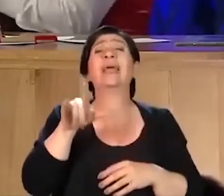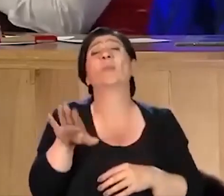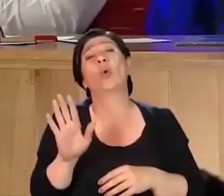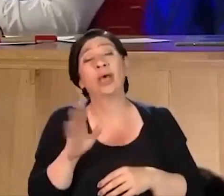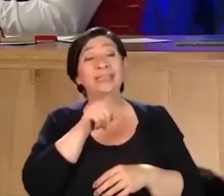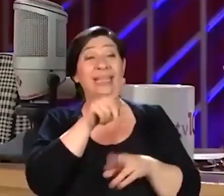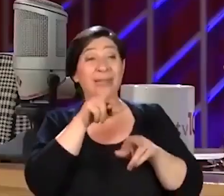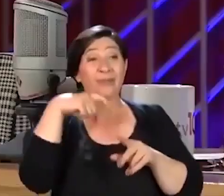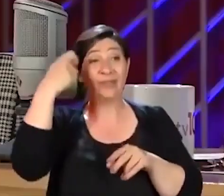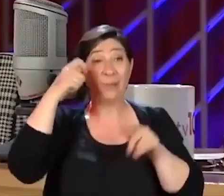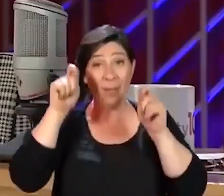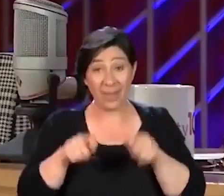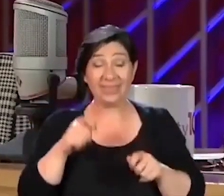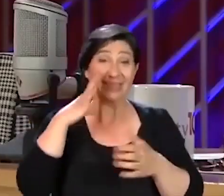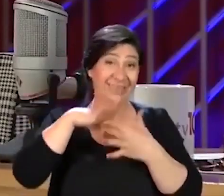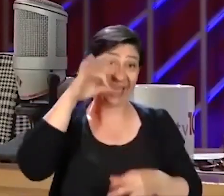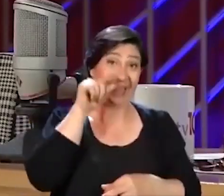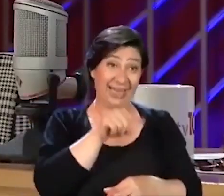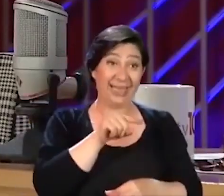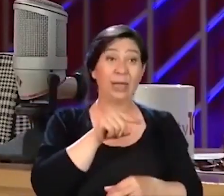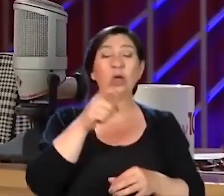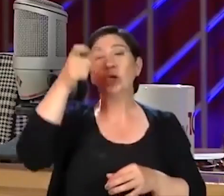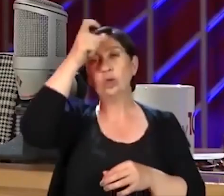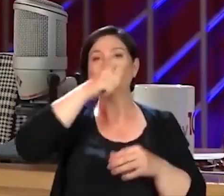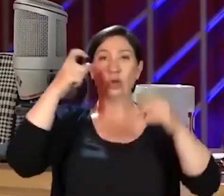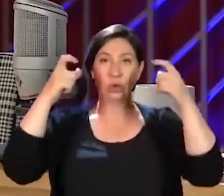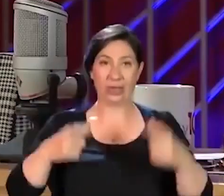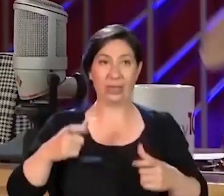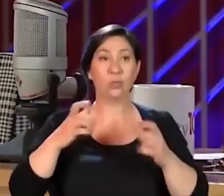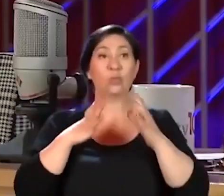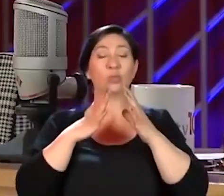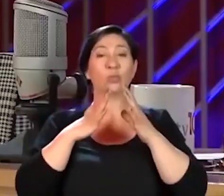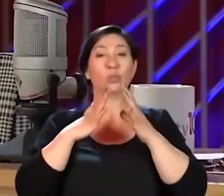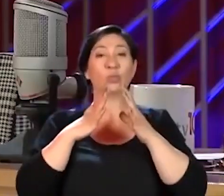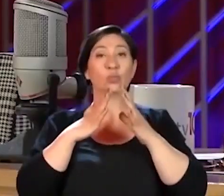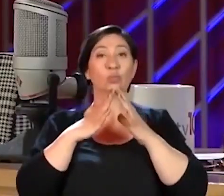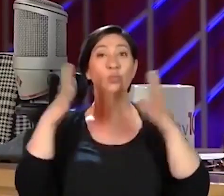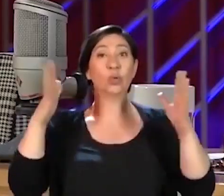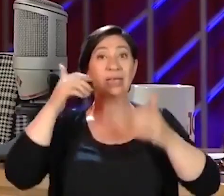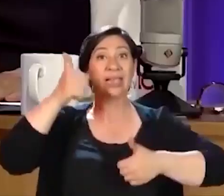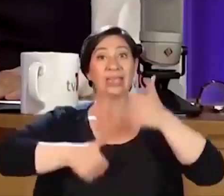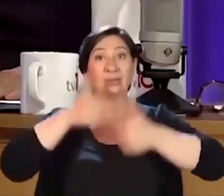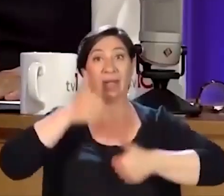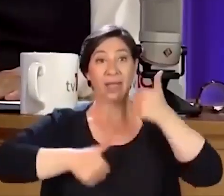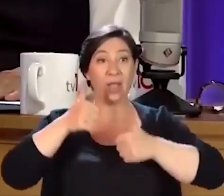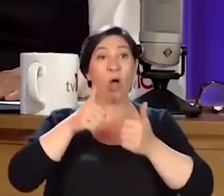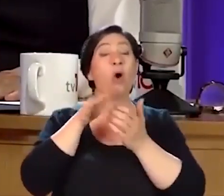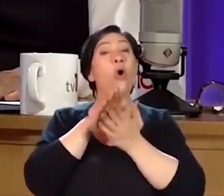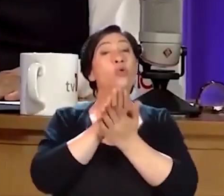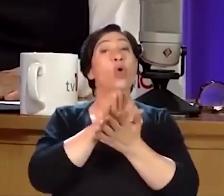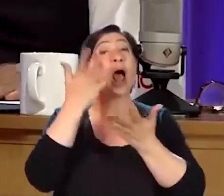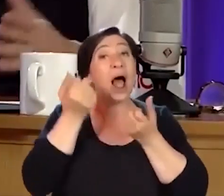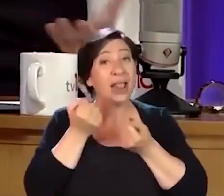Dolayısıyla senin gibi film yapan insanları Türkiye'nin büyük yarışmalarda ödüller